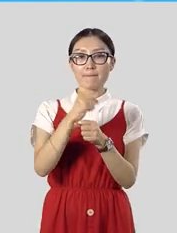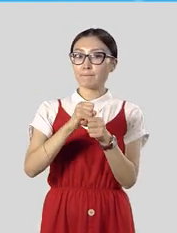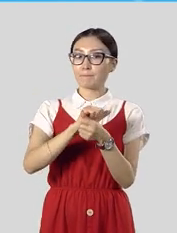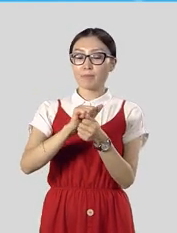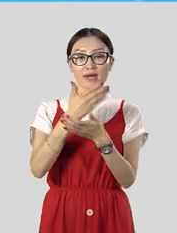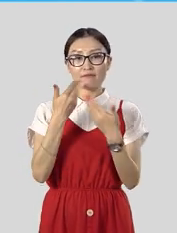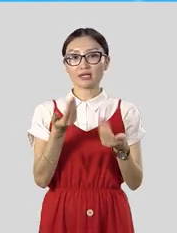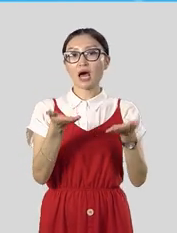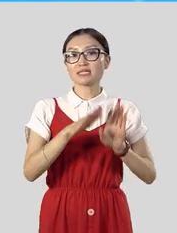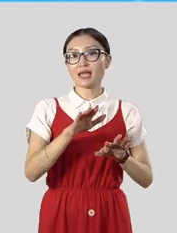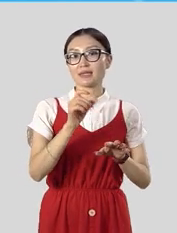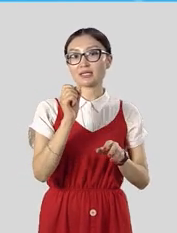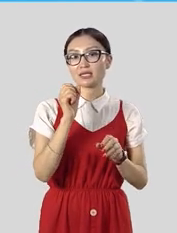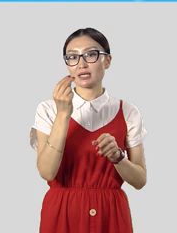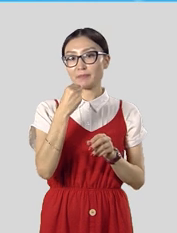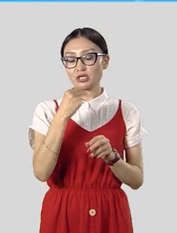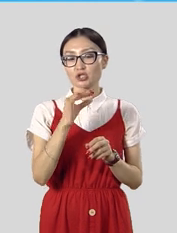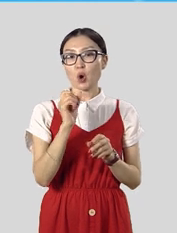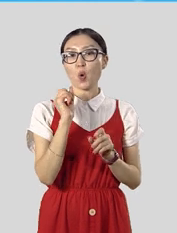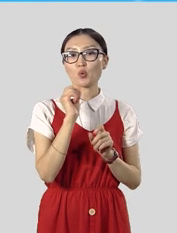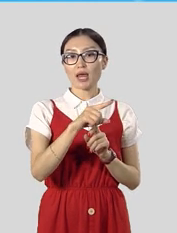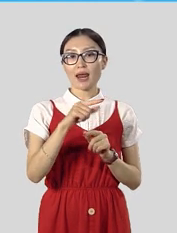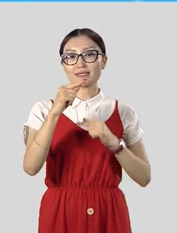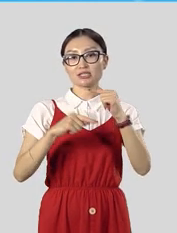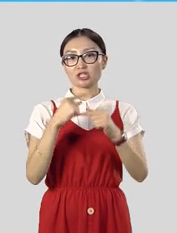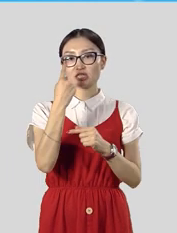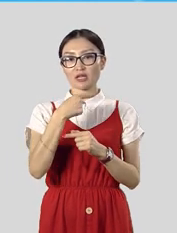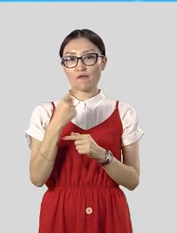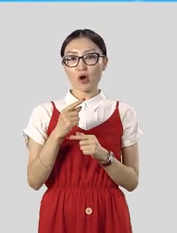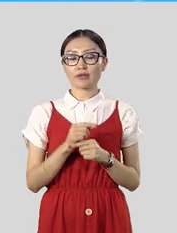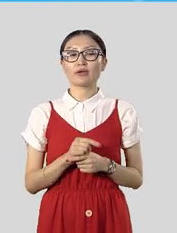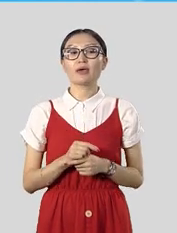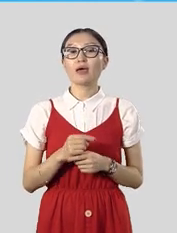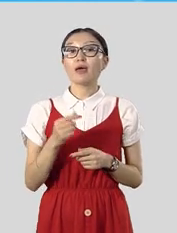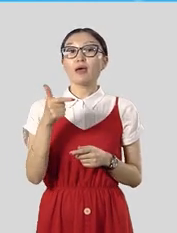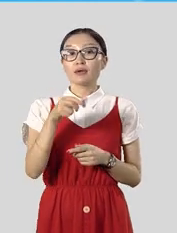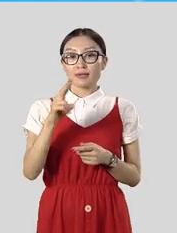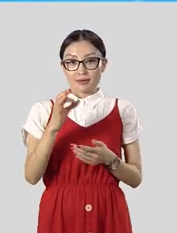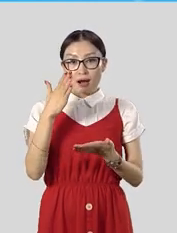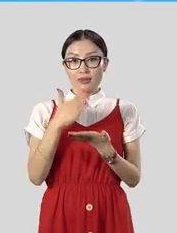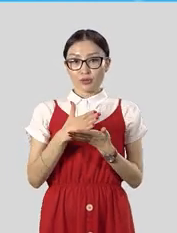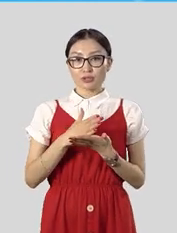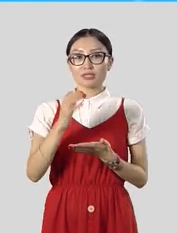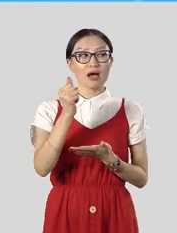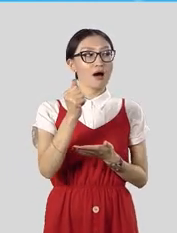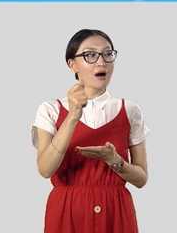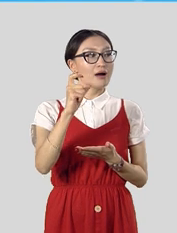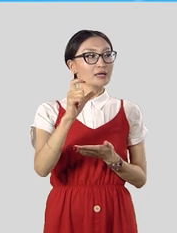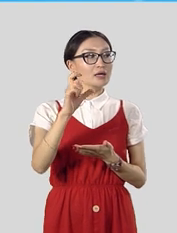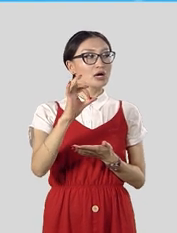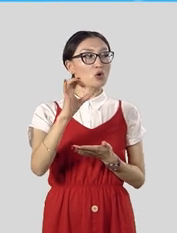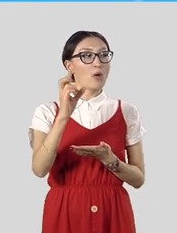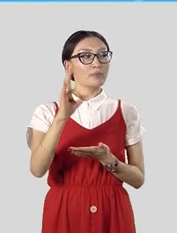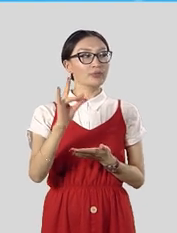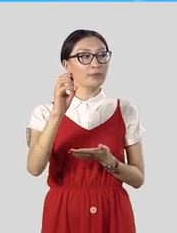остатки пищи удаляются через ротовое отверстие. Гидра относится к аэробным